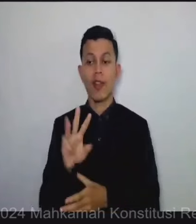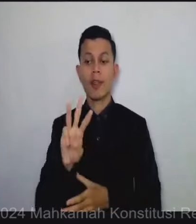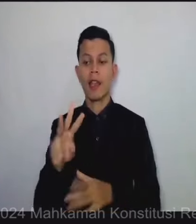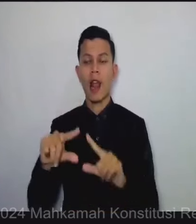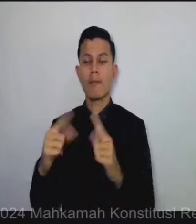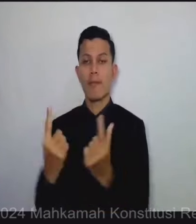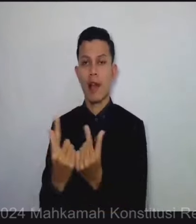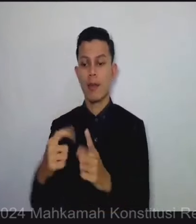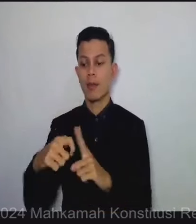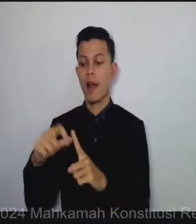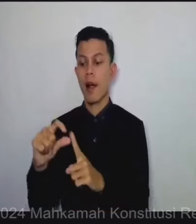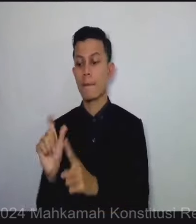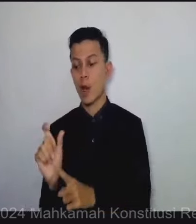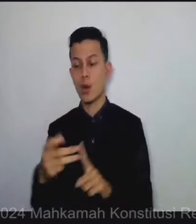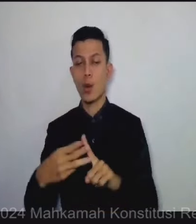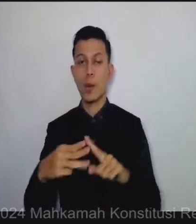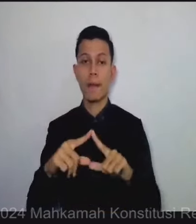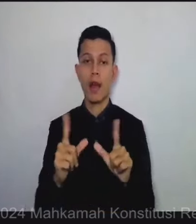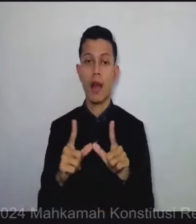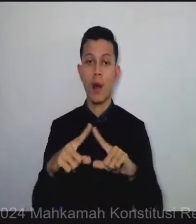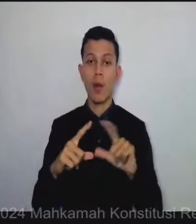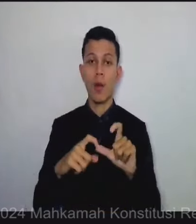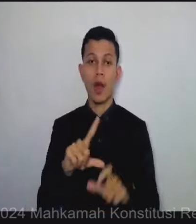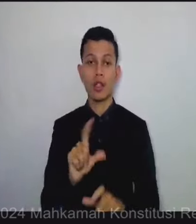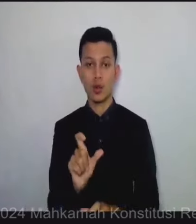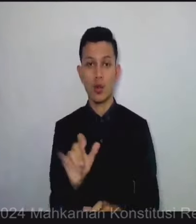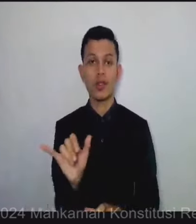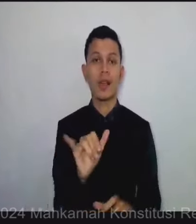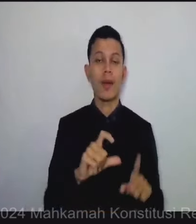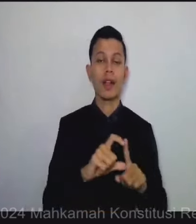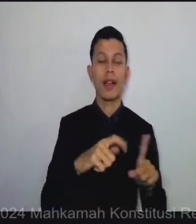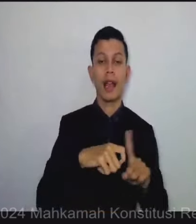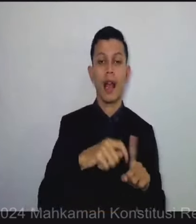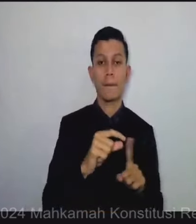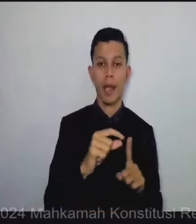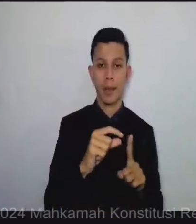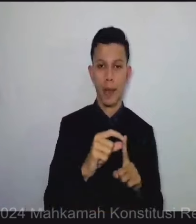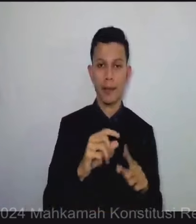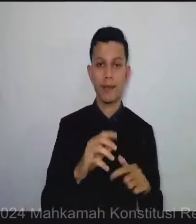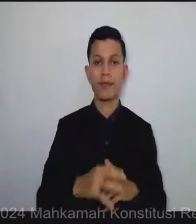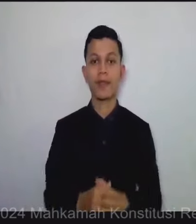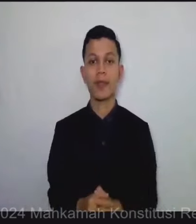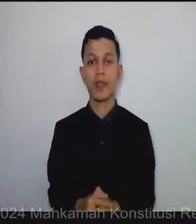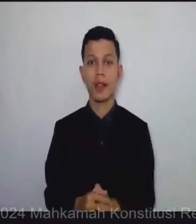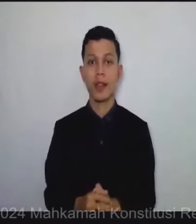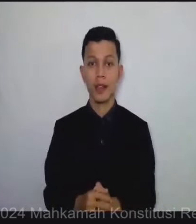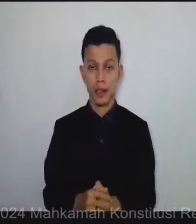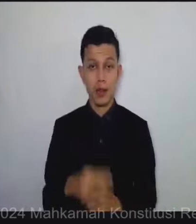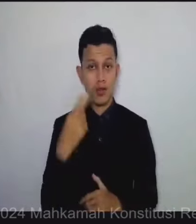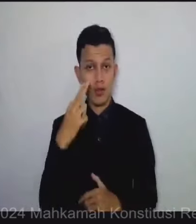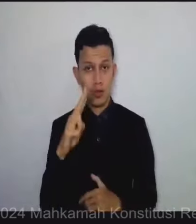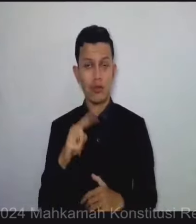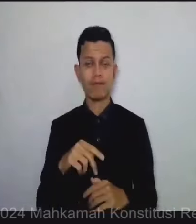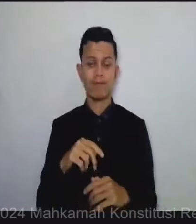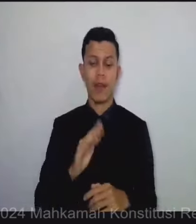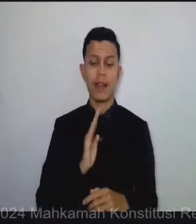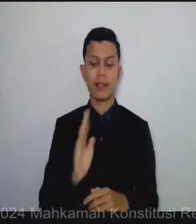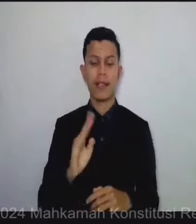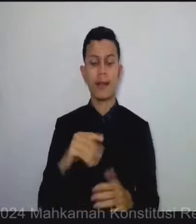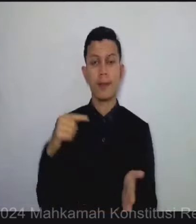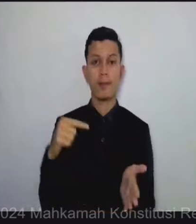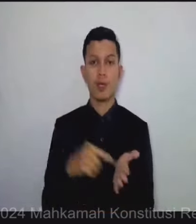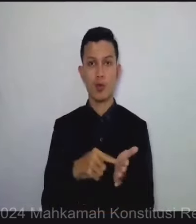yaitu KPU bawasu dan dkpp F pasal 1 angka 7 undang-undang Pemilu sebagai bagian dari desain untuk mewujudkan asas-ases Pemilu sebagaimana